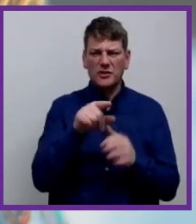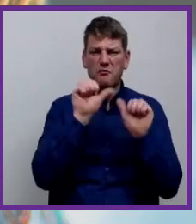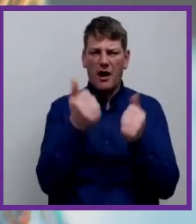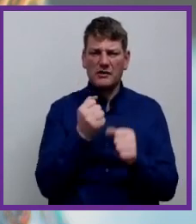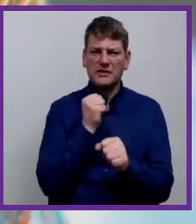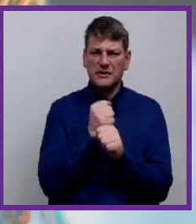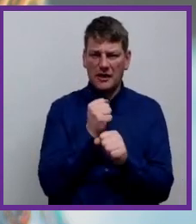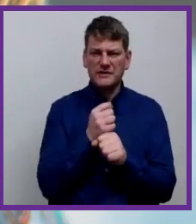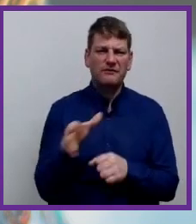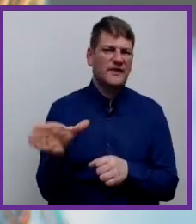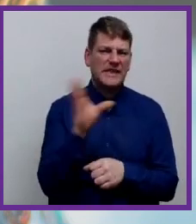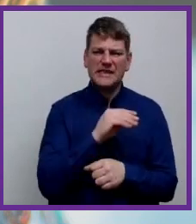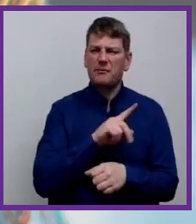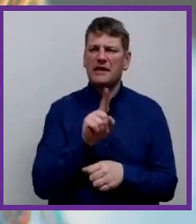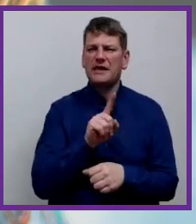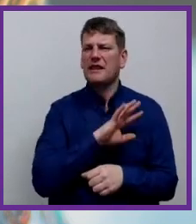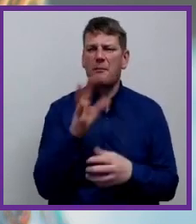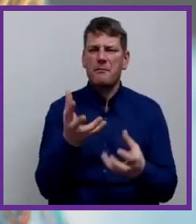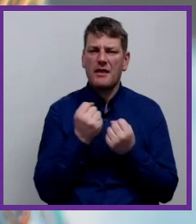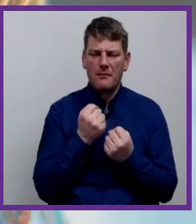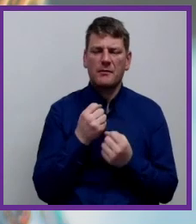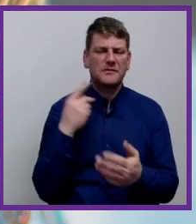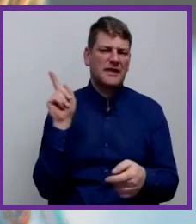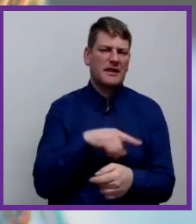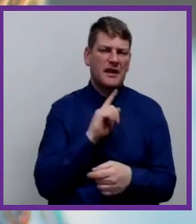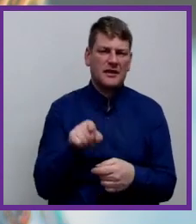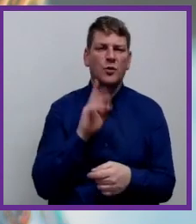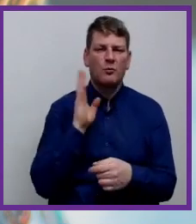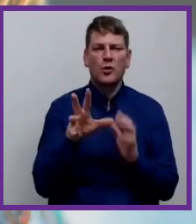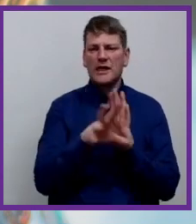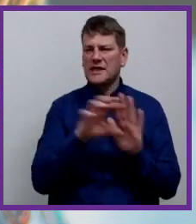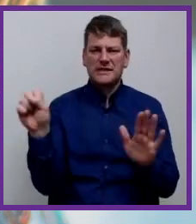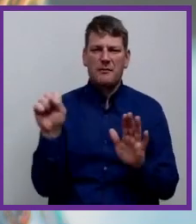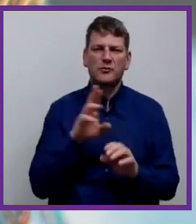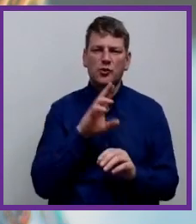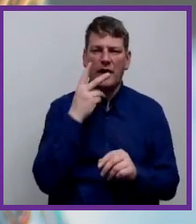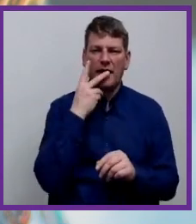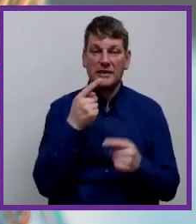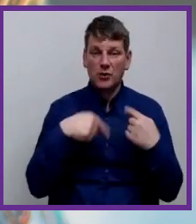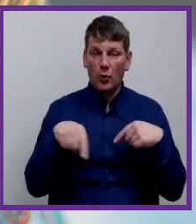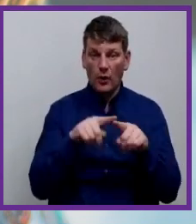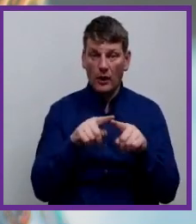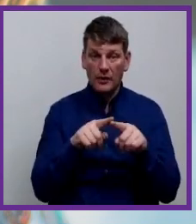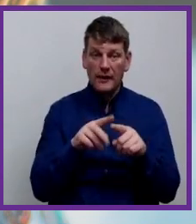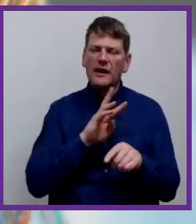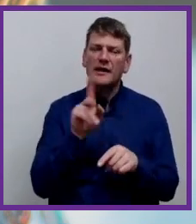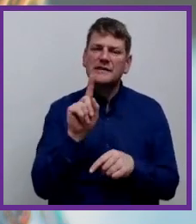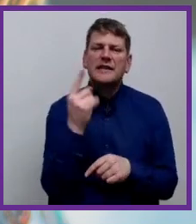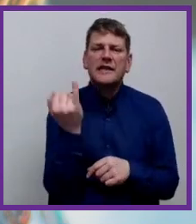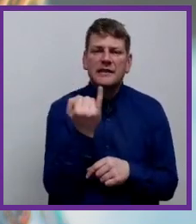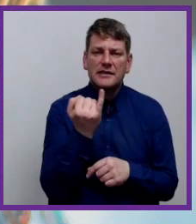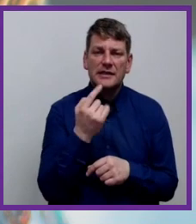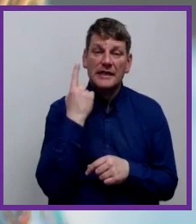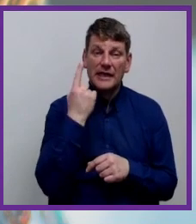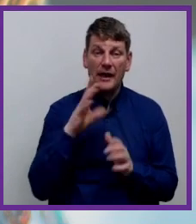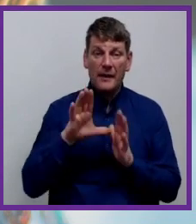visiem ir nepieņemams, nederīgs un būtu tad izņemams no redzes loka. Un, kas ir interesanti, tad tikai pēc